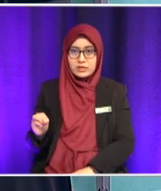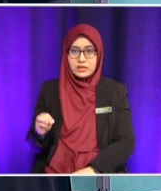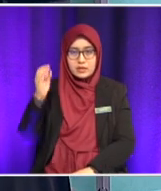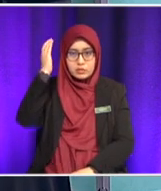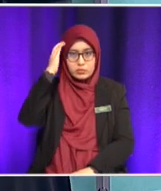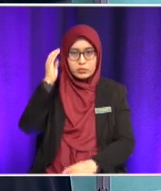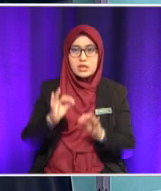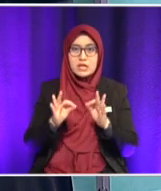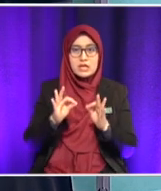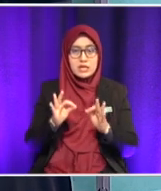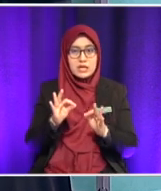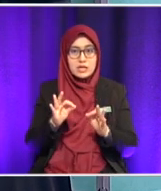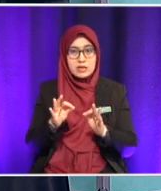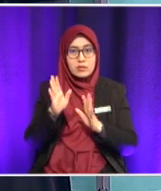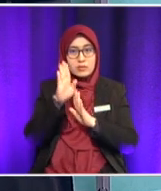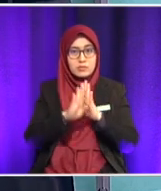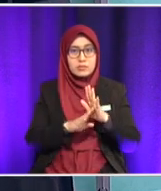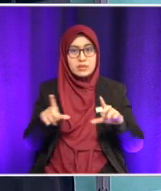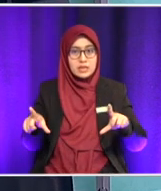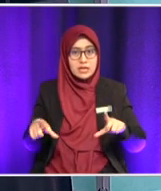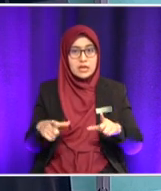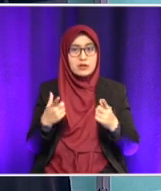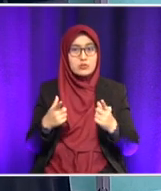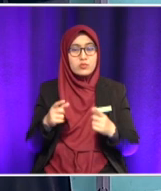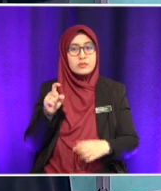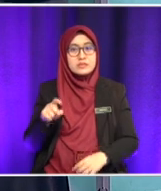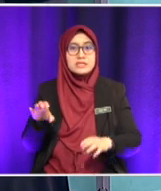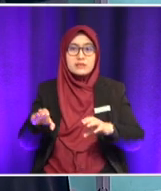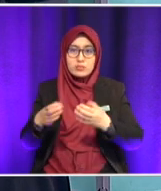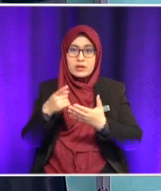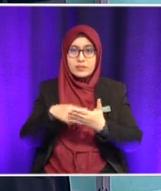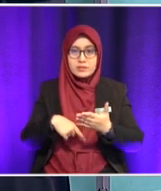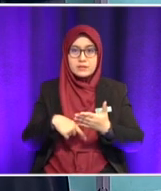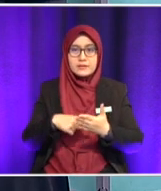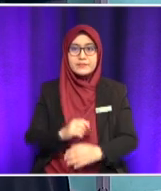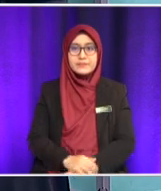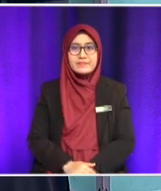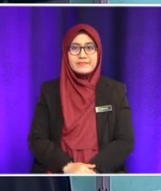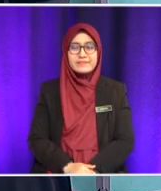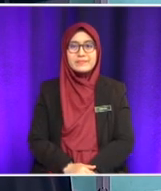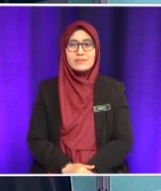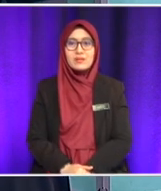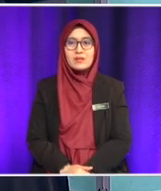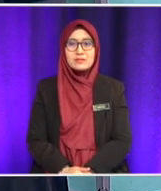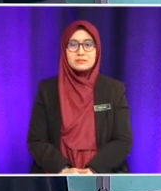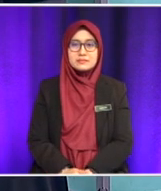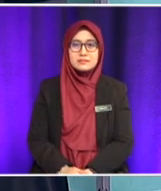dia tahu apa tindakan sepatutnya dilakukan dalam bahasa ini itulah yang kita kebincangkan